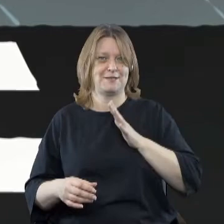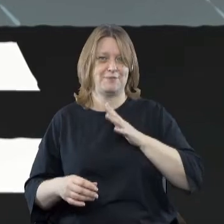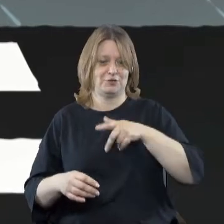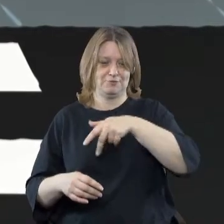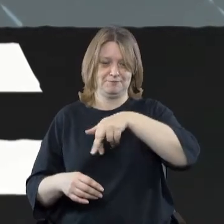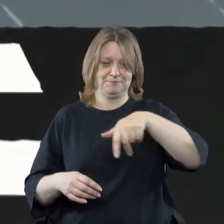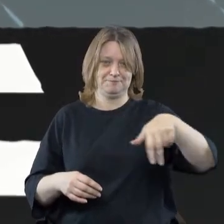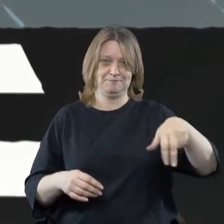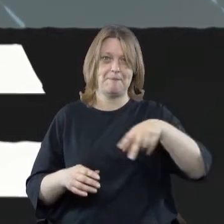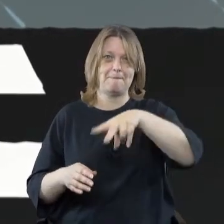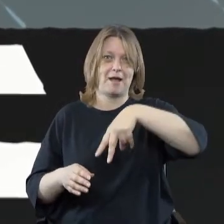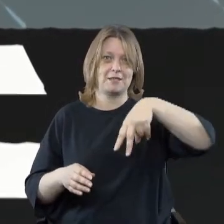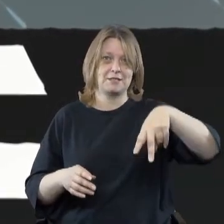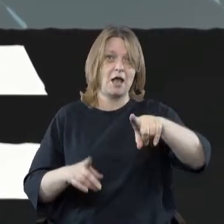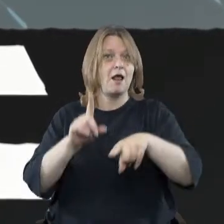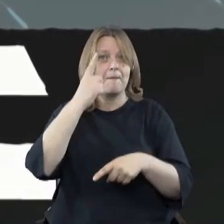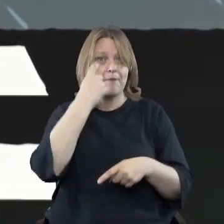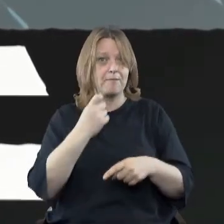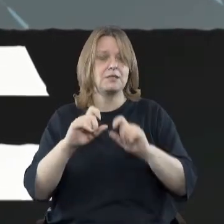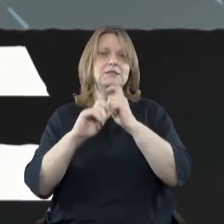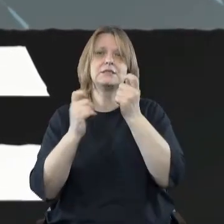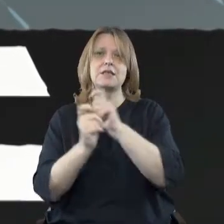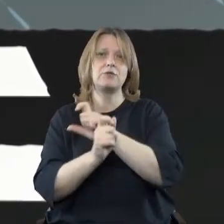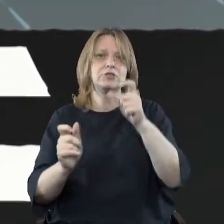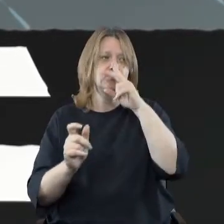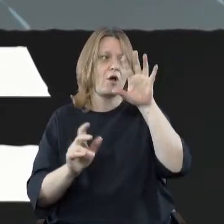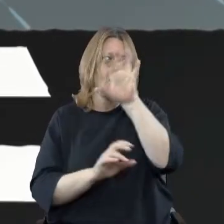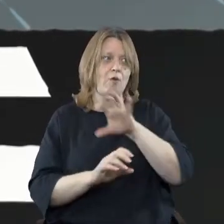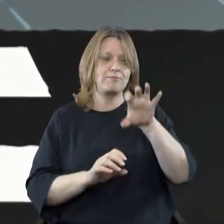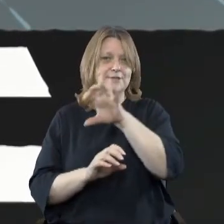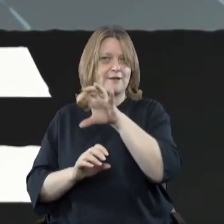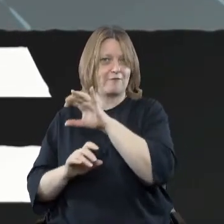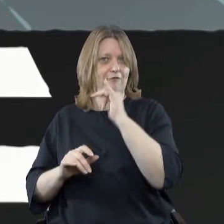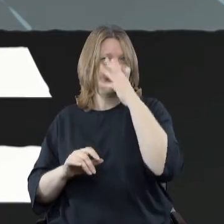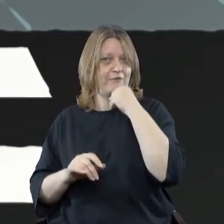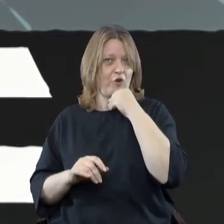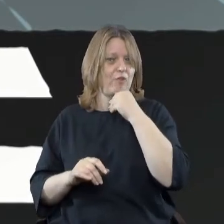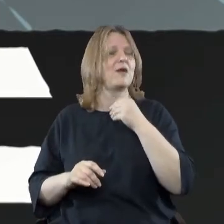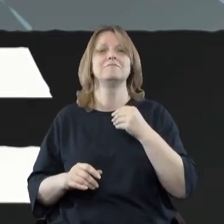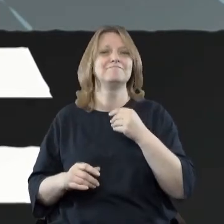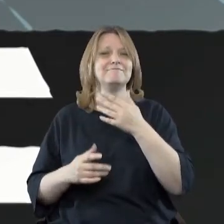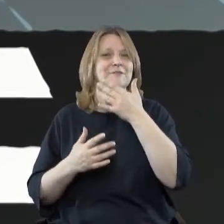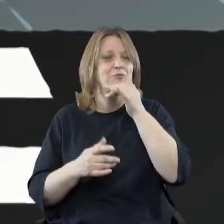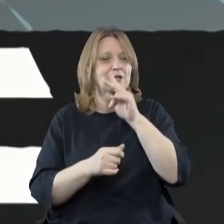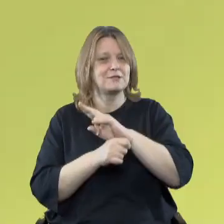pasy. Ale pamiętaj, że cały czas musisz obserwować, co dzieje się na jezdni. Niestety, nie możemy ufać wszystkim kierowcom. Ktoś mógłby